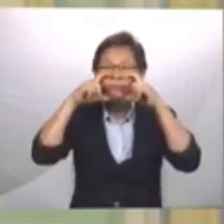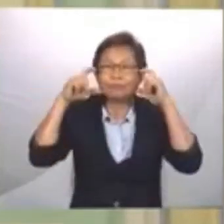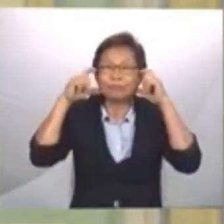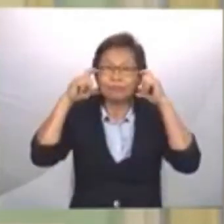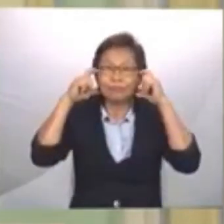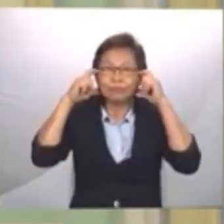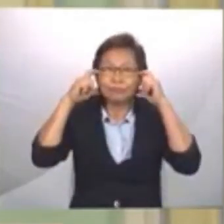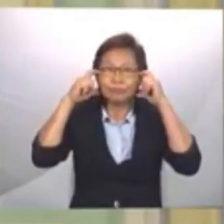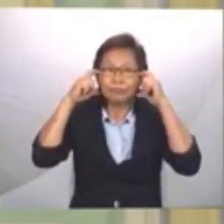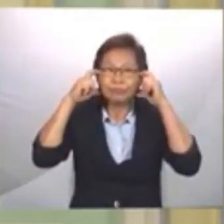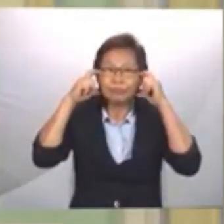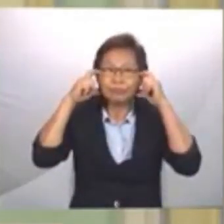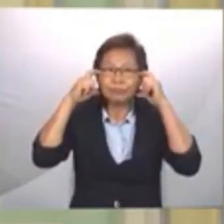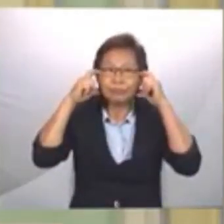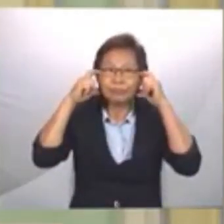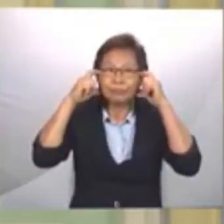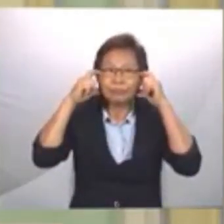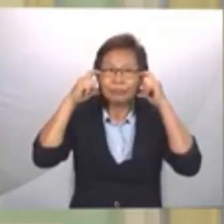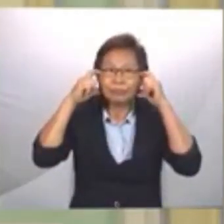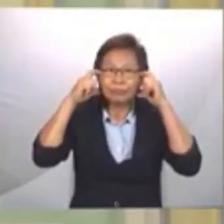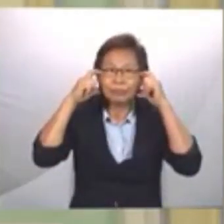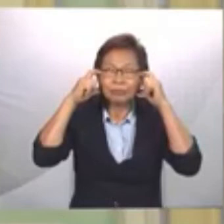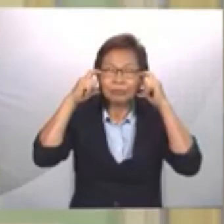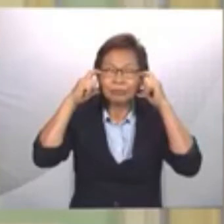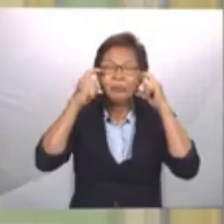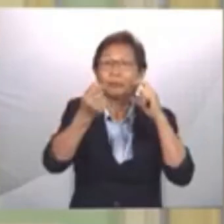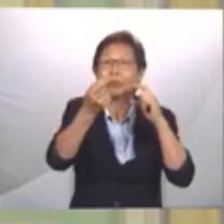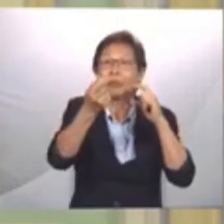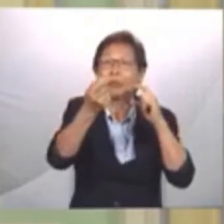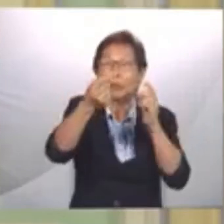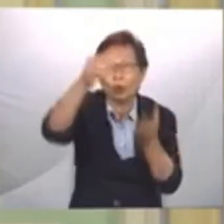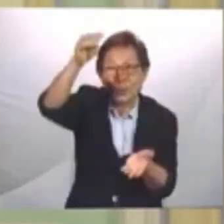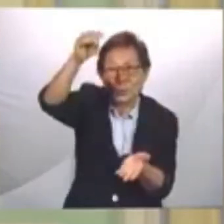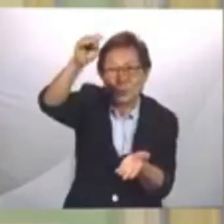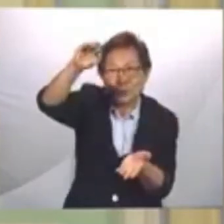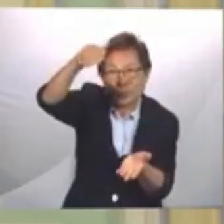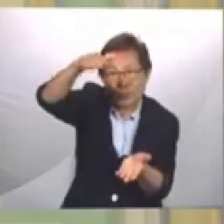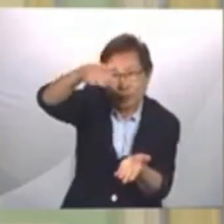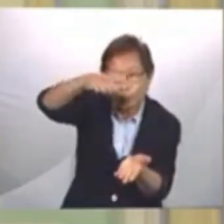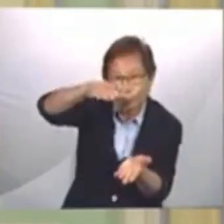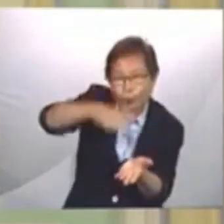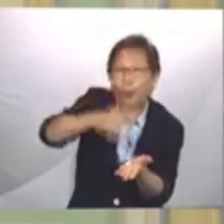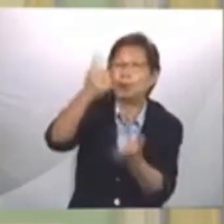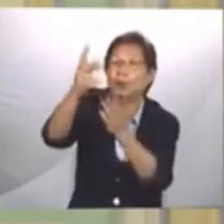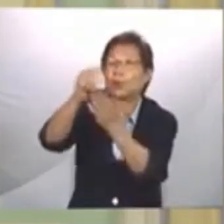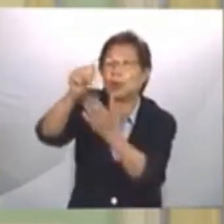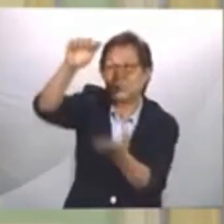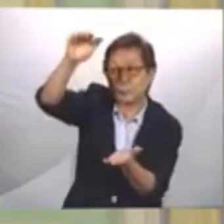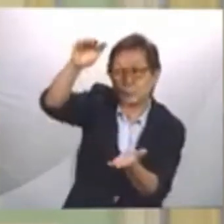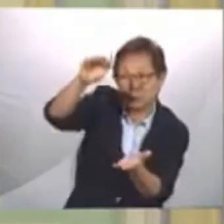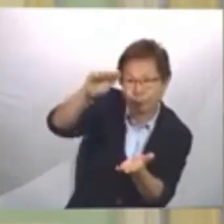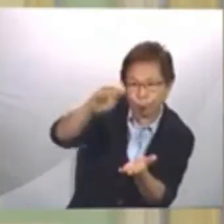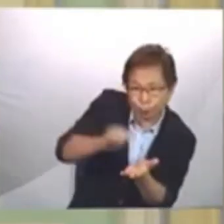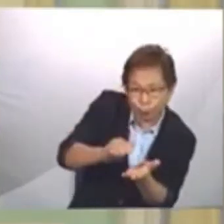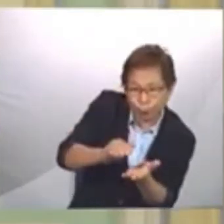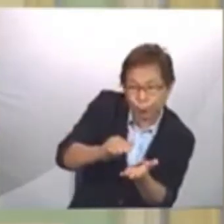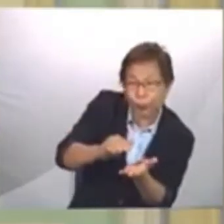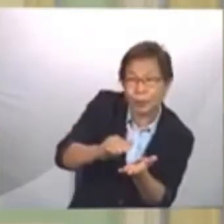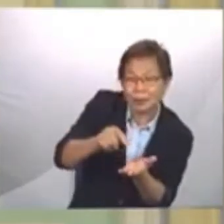harga shilling topeng mesti diturunkan daripada RM2 kepada harga yang